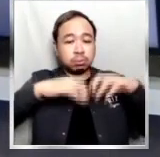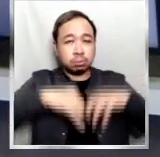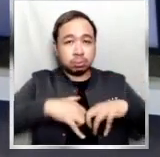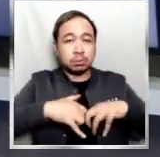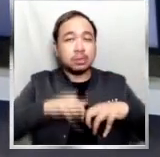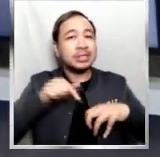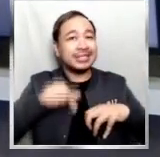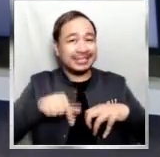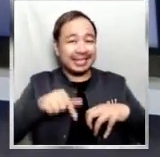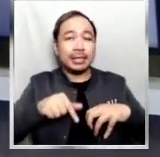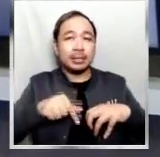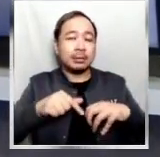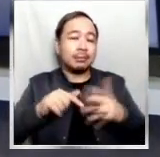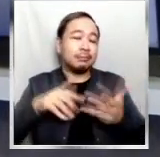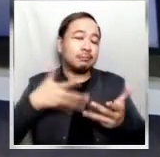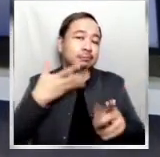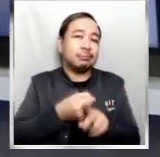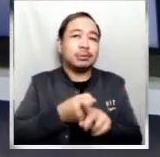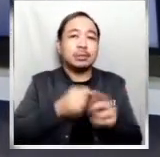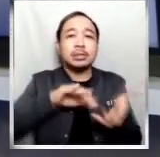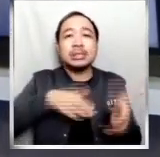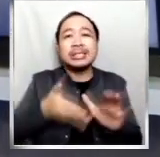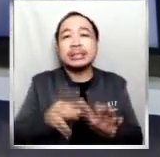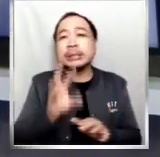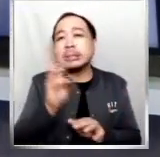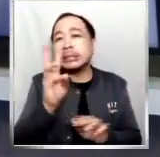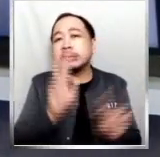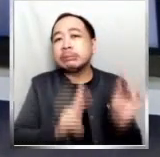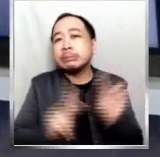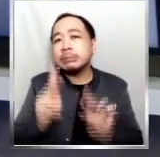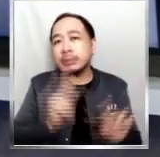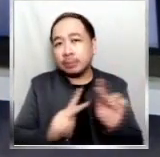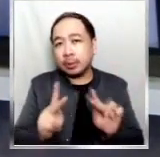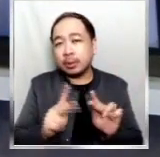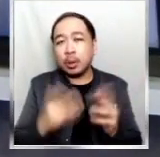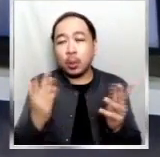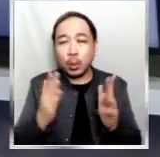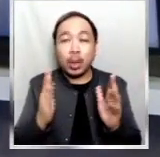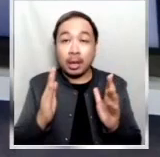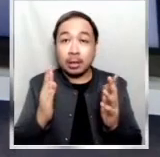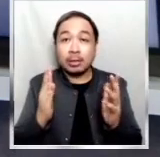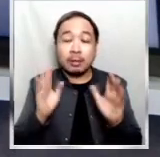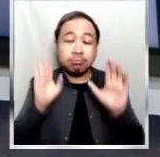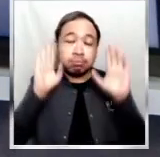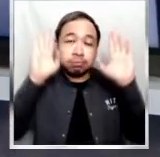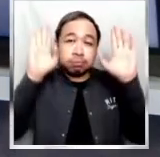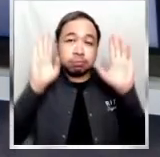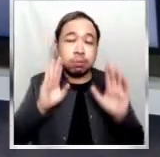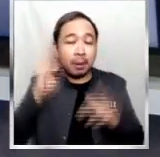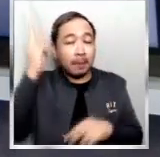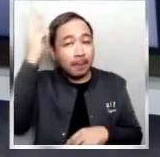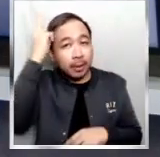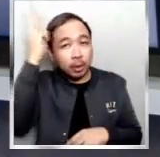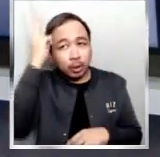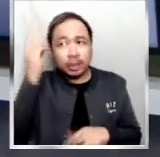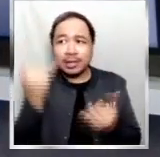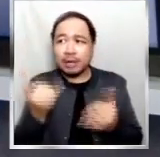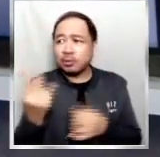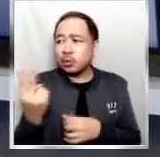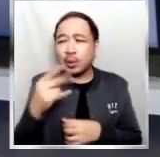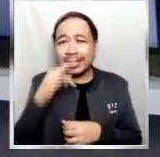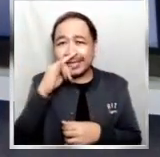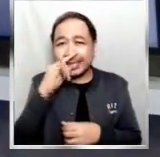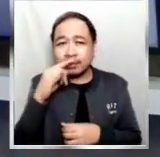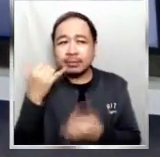pananalasa na Bagyong Maring sa Benguet at sa lungsod ng Bagyo. Bukod pa riyan ang 2 bata na hinahanap pa rin hanggang ngayon matapos